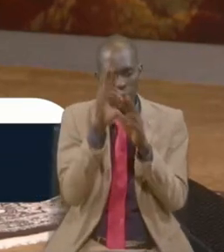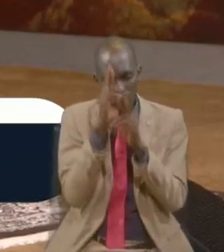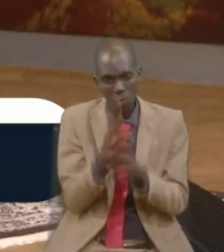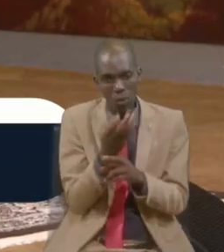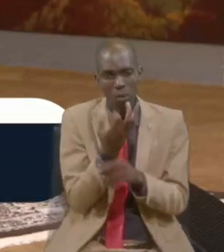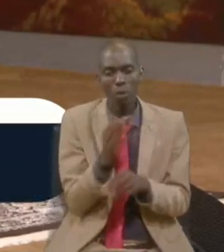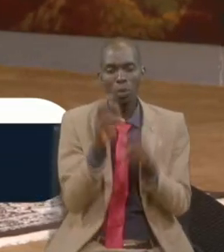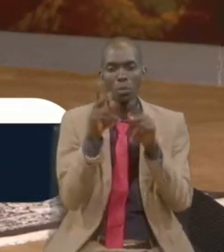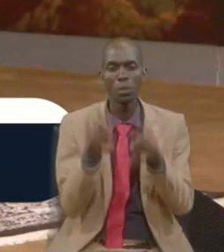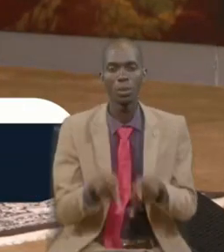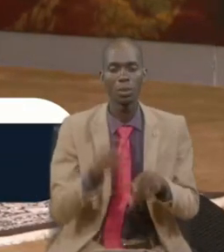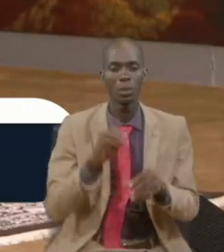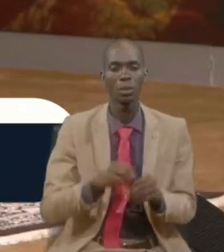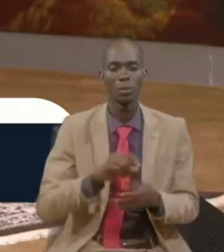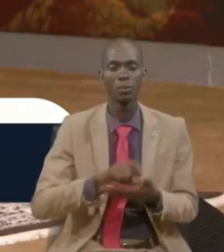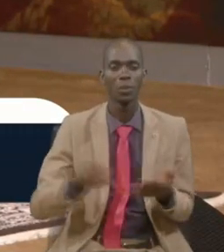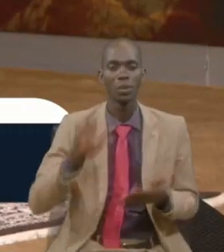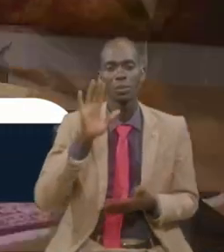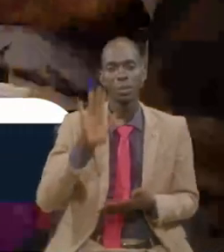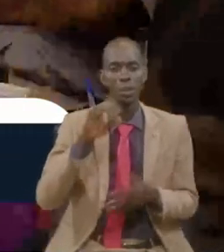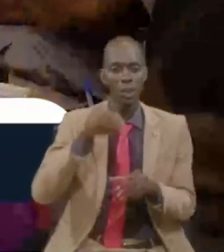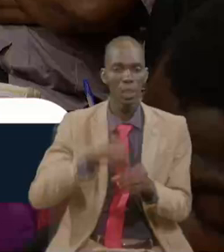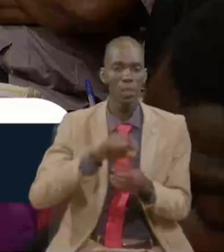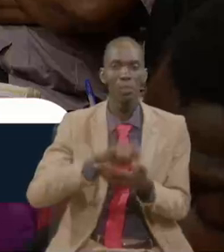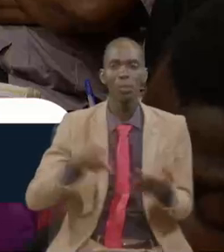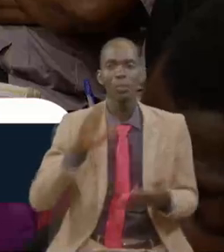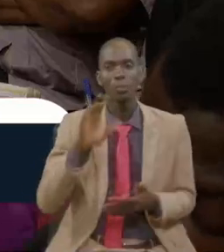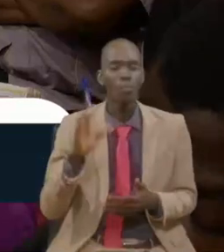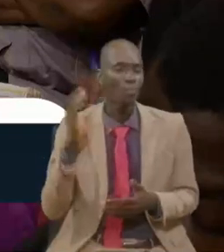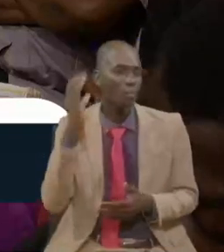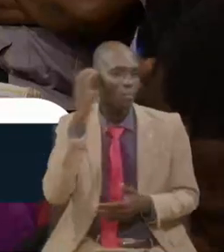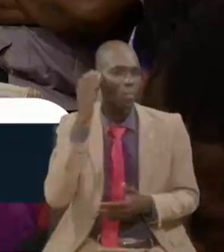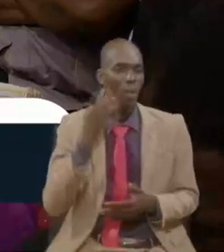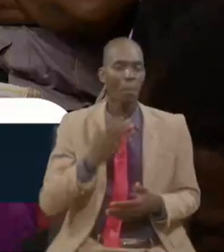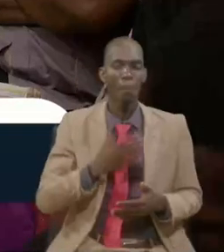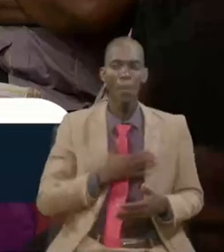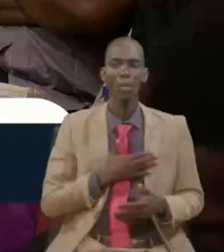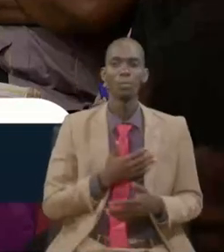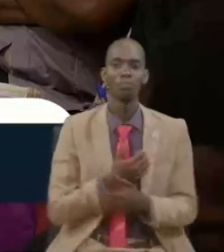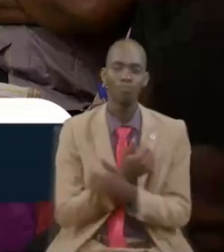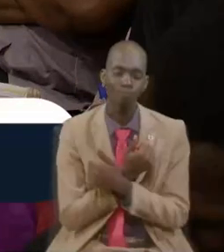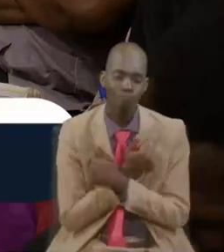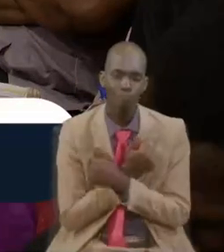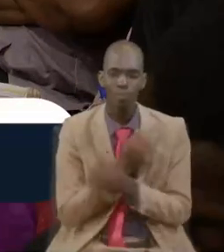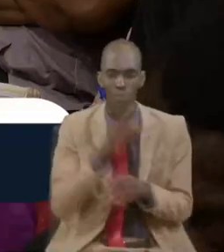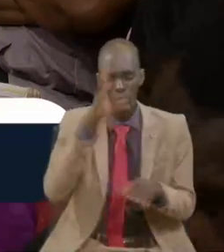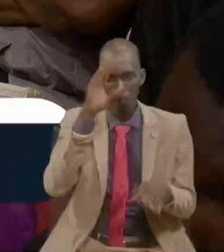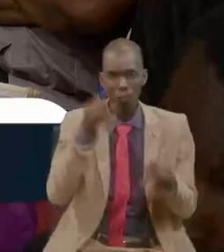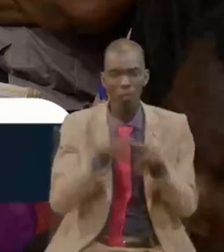exempte de toute acception de personne. Verset 5 dit, écoutez mes frères